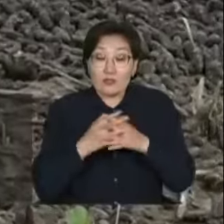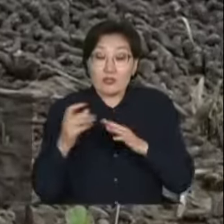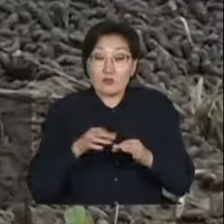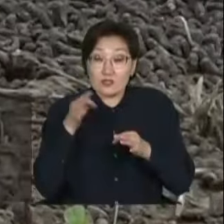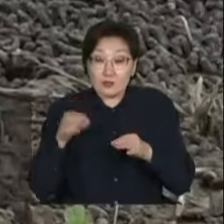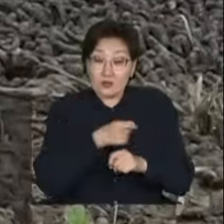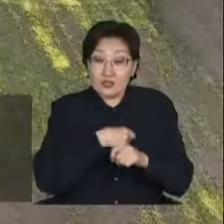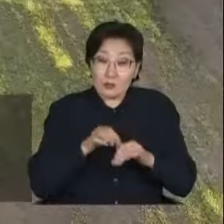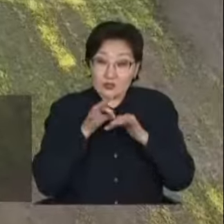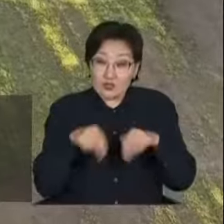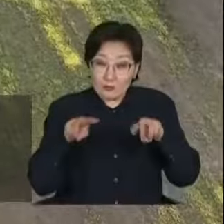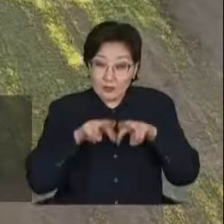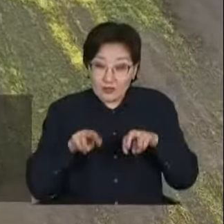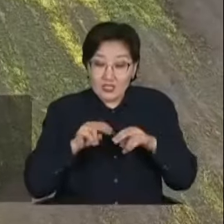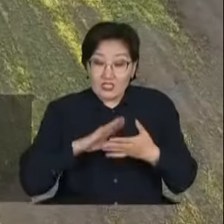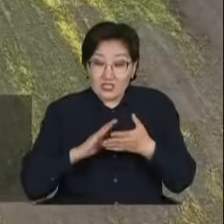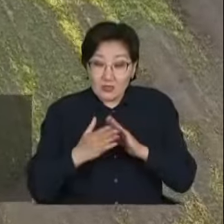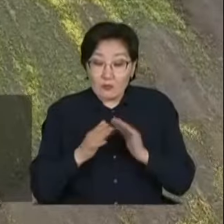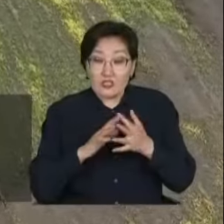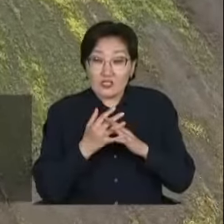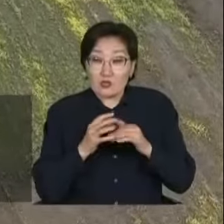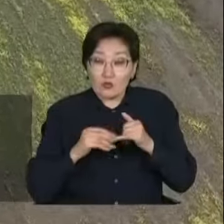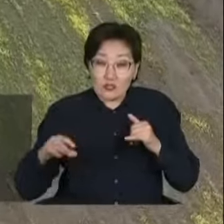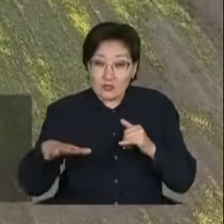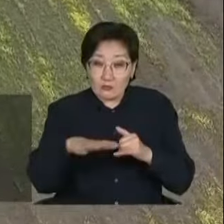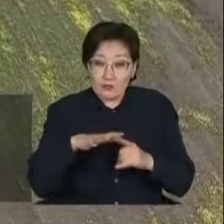областная инспекция провела экспертизу состояния